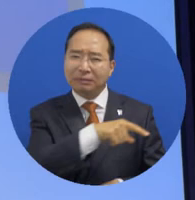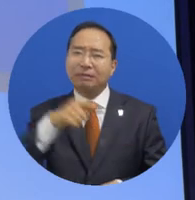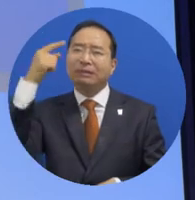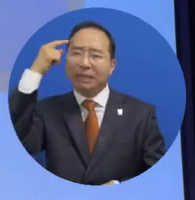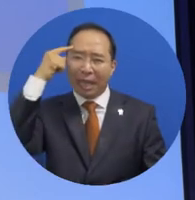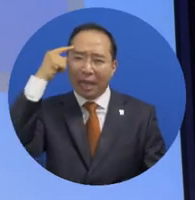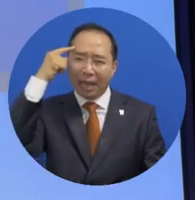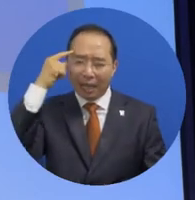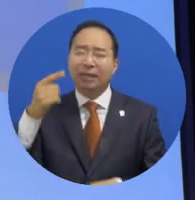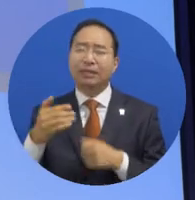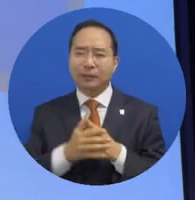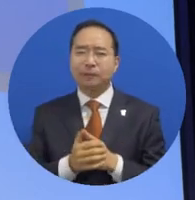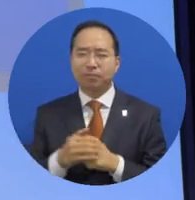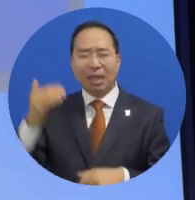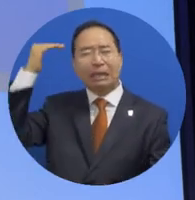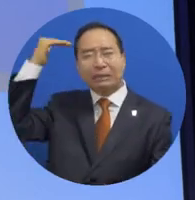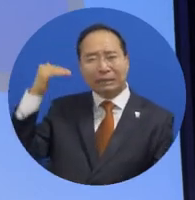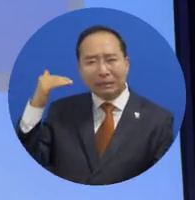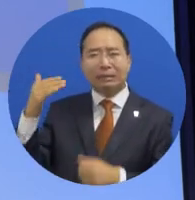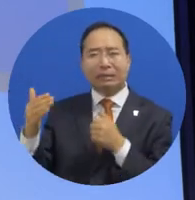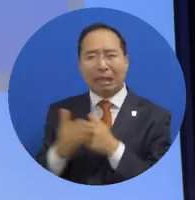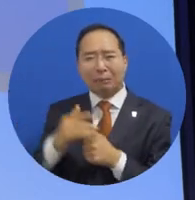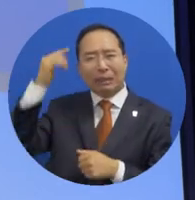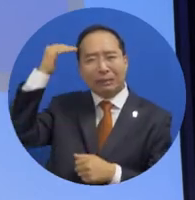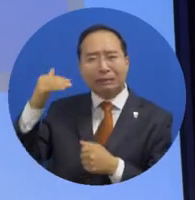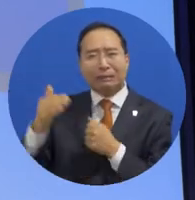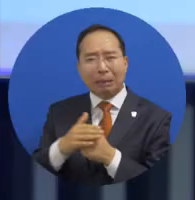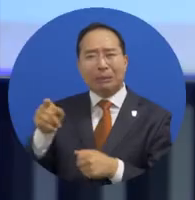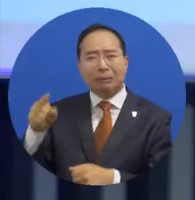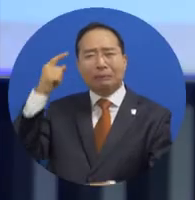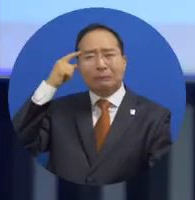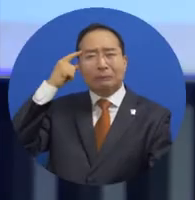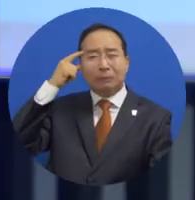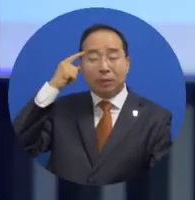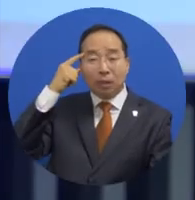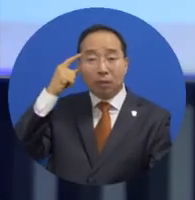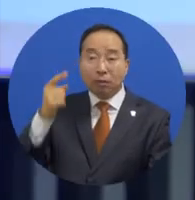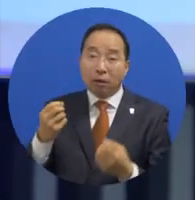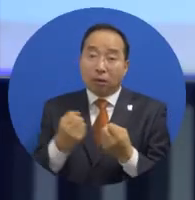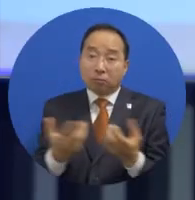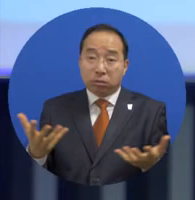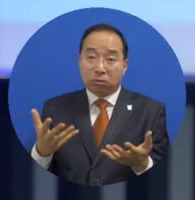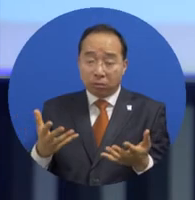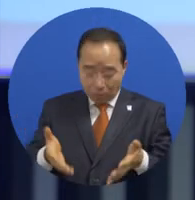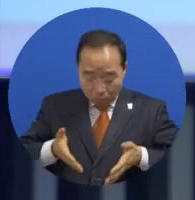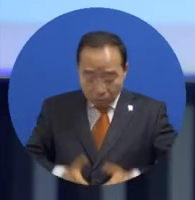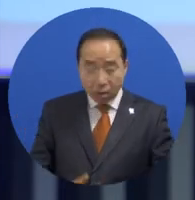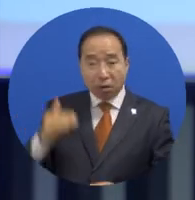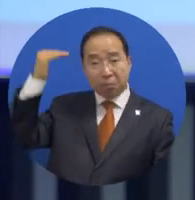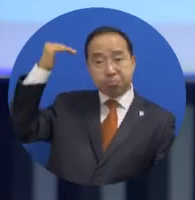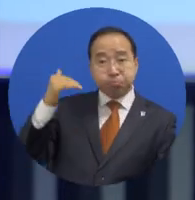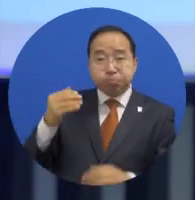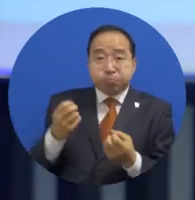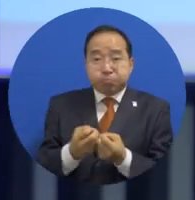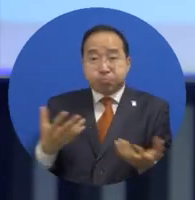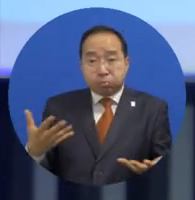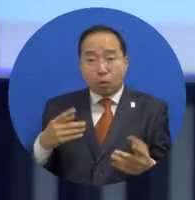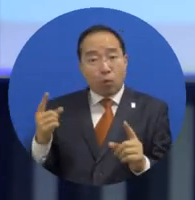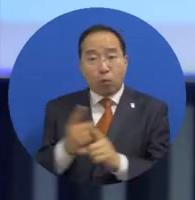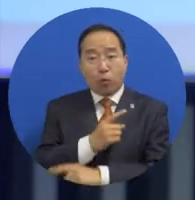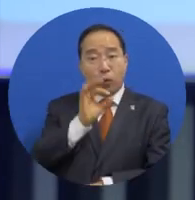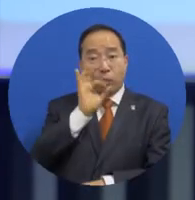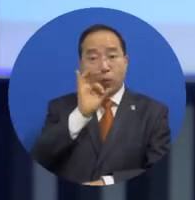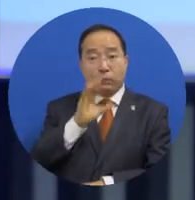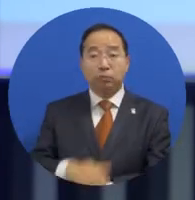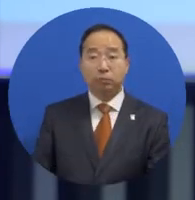사람들이 생각한다는 생각으로 저는 그걸 제 콤플렉스로 생각했는데 어떡합니까? 작게 태어난 거 제가 고칠 수도 없는 거고.